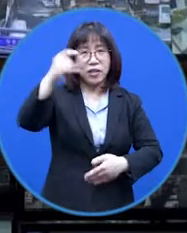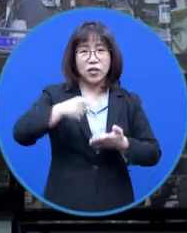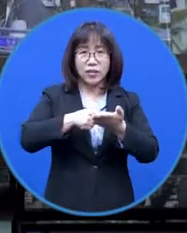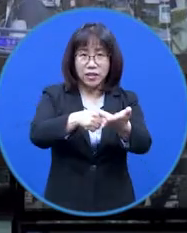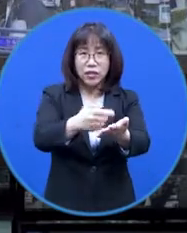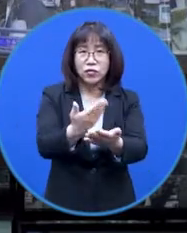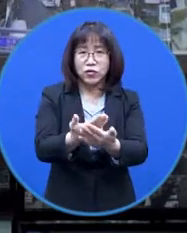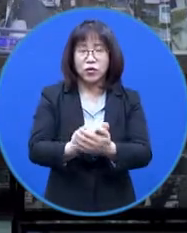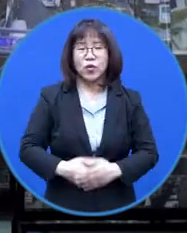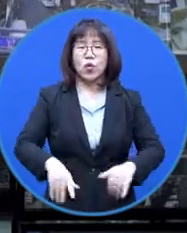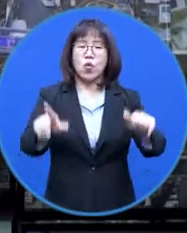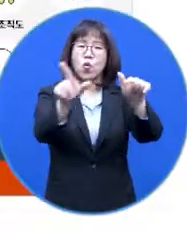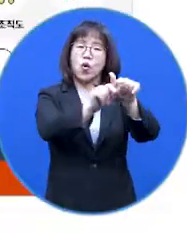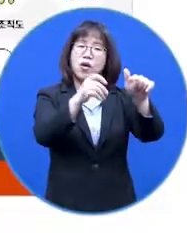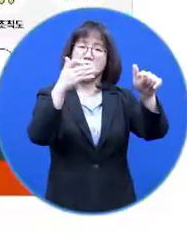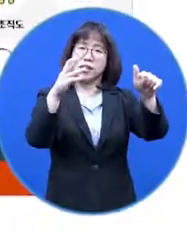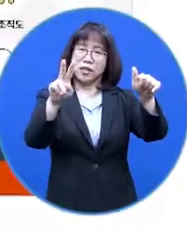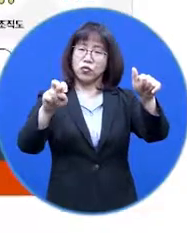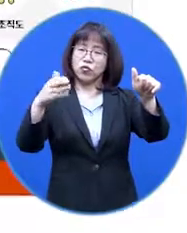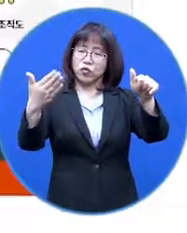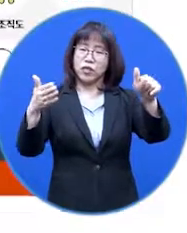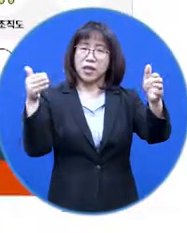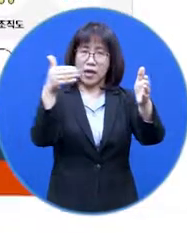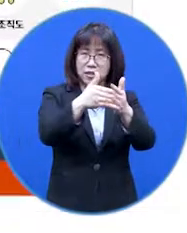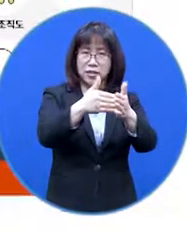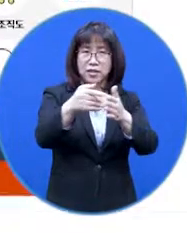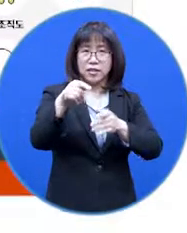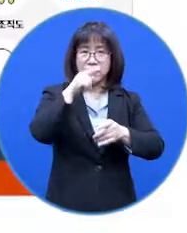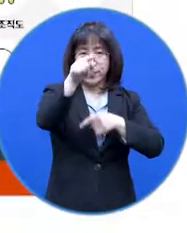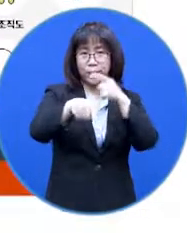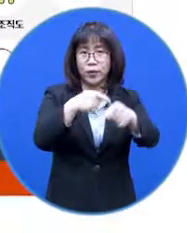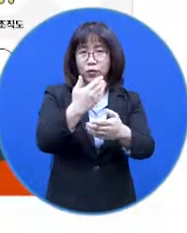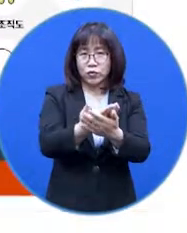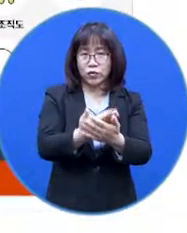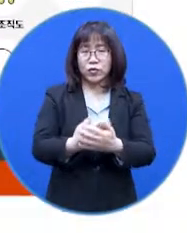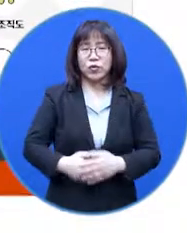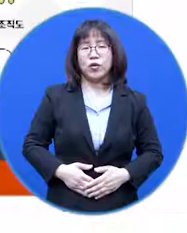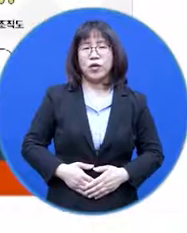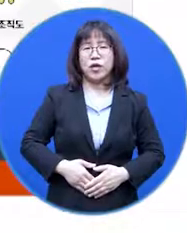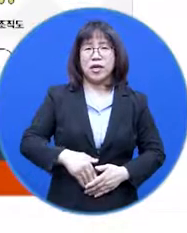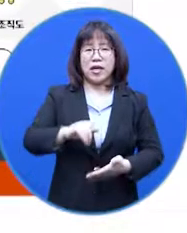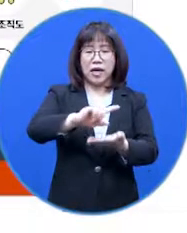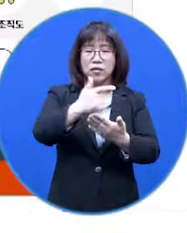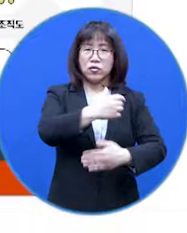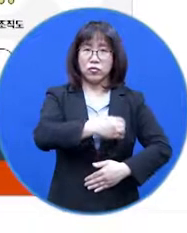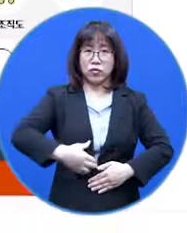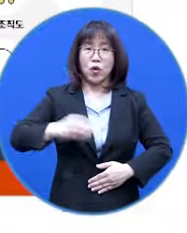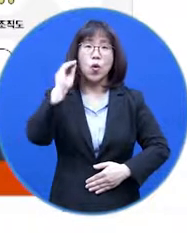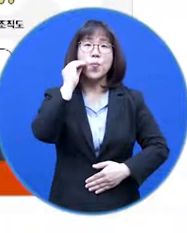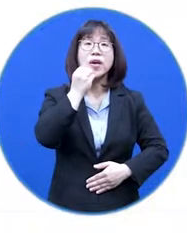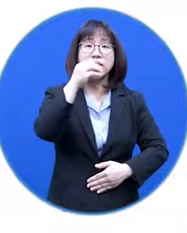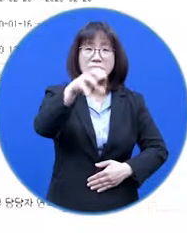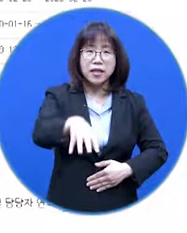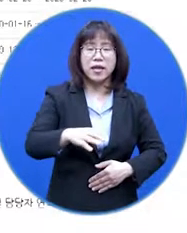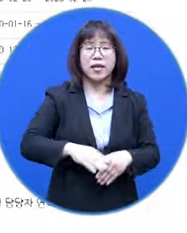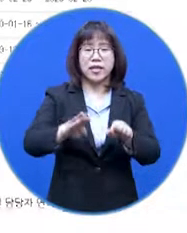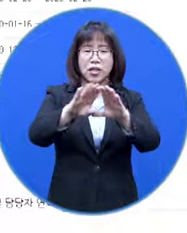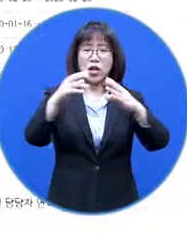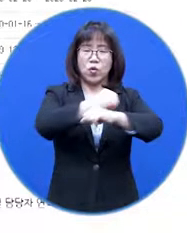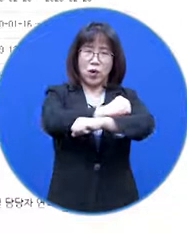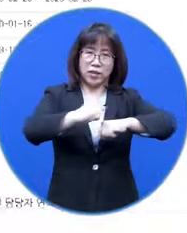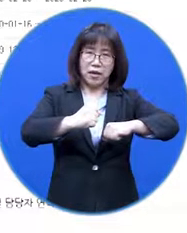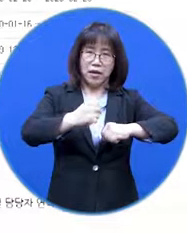제안하면 됩니다. 공모 기간은 5월 29일까지며 강서구청 홈페이지 내 열린 광장, 온라인